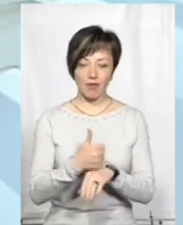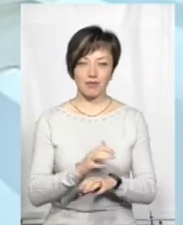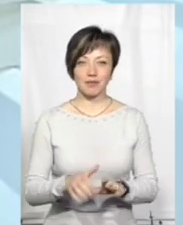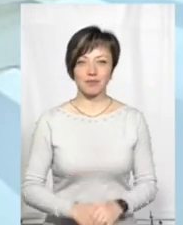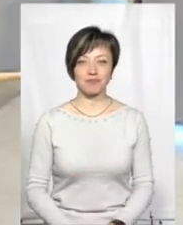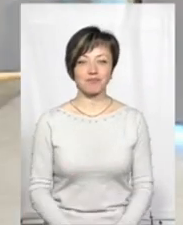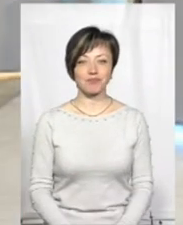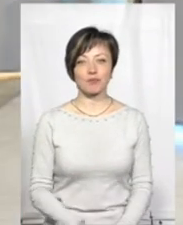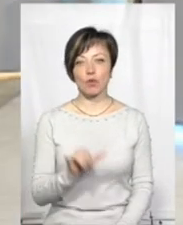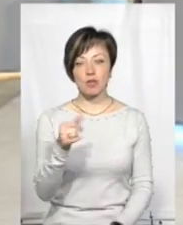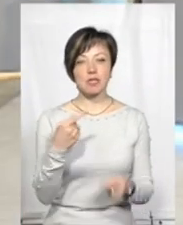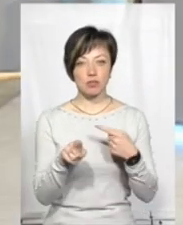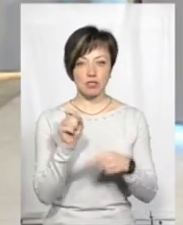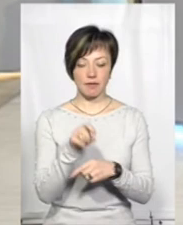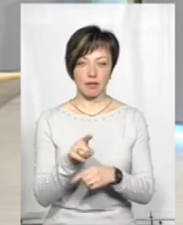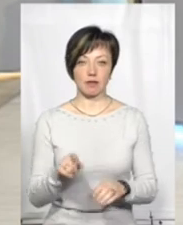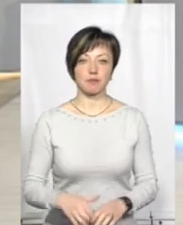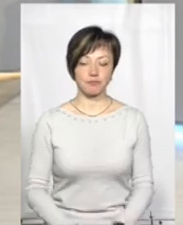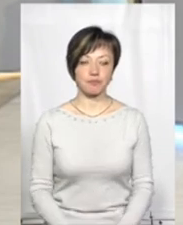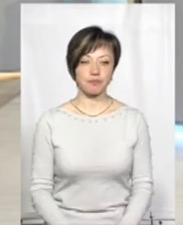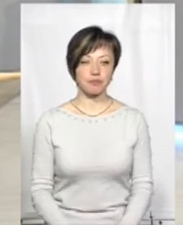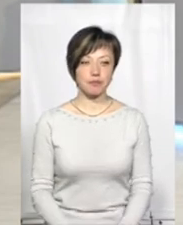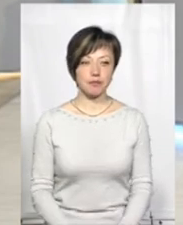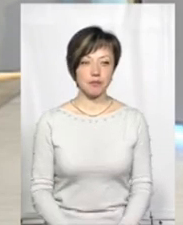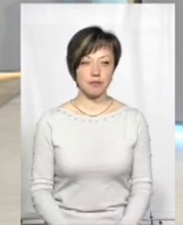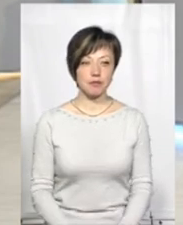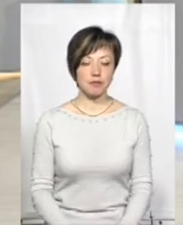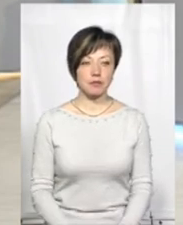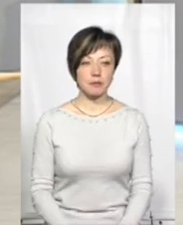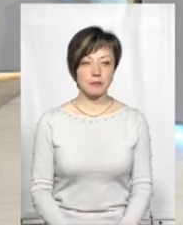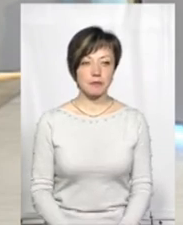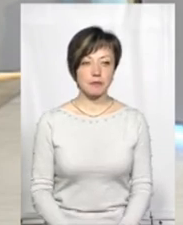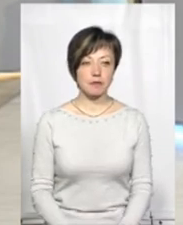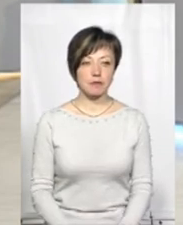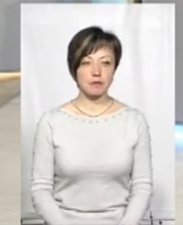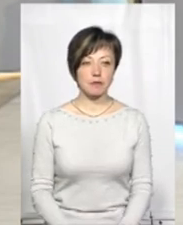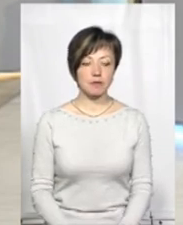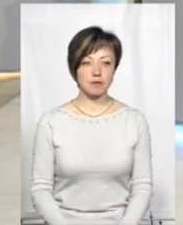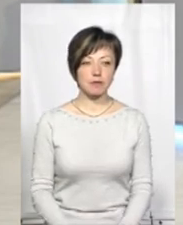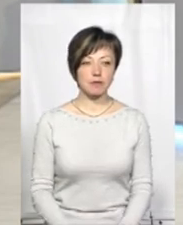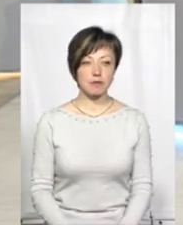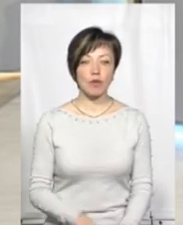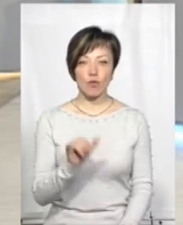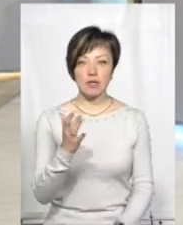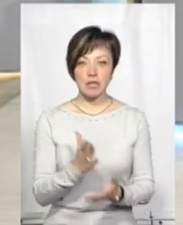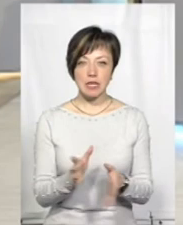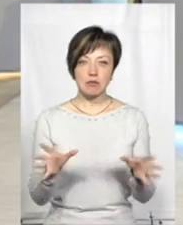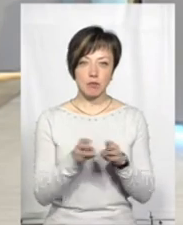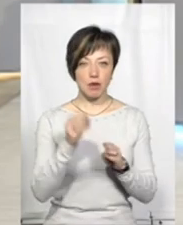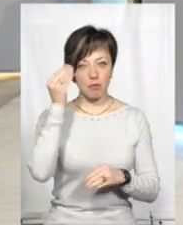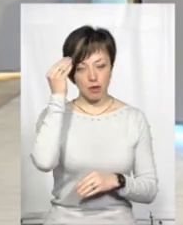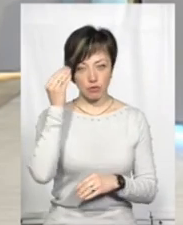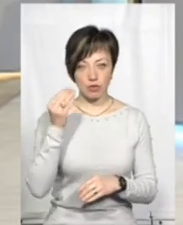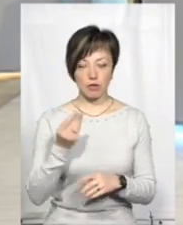У вас інші, якби, інша функція. Скажіть, у вас є спільне